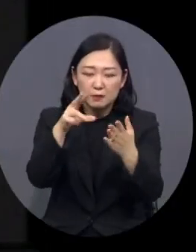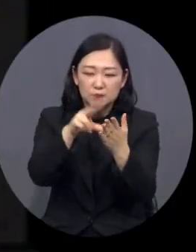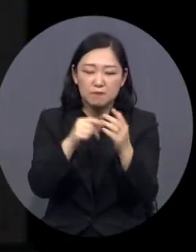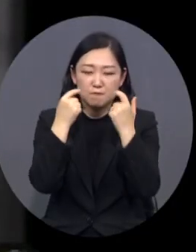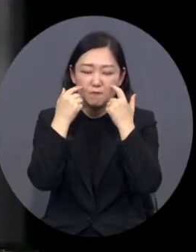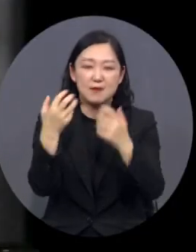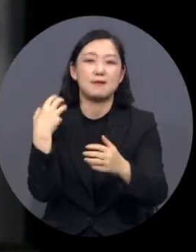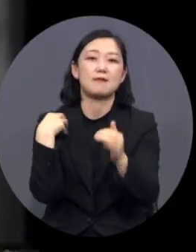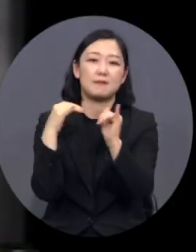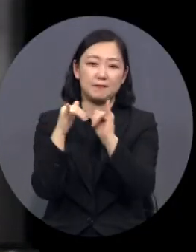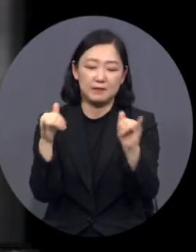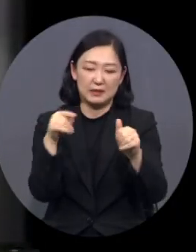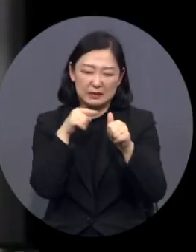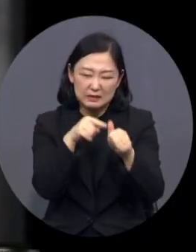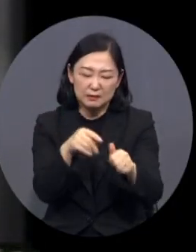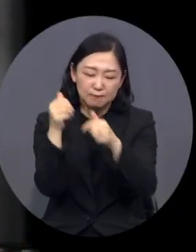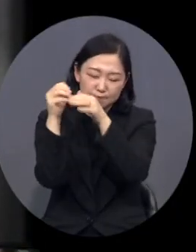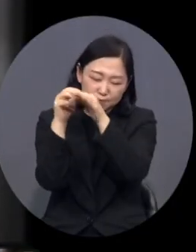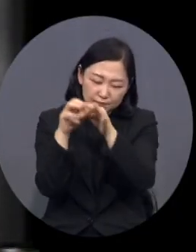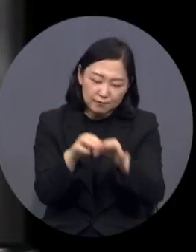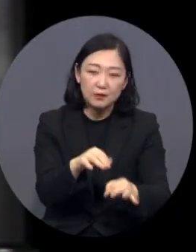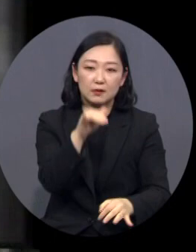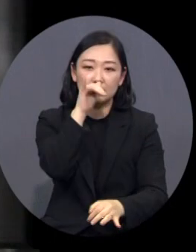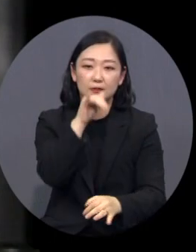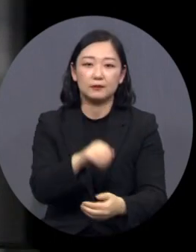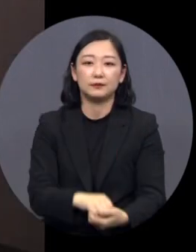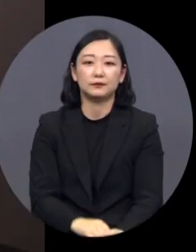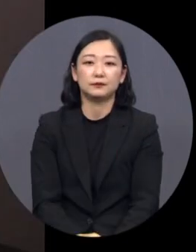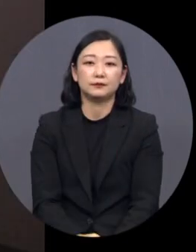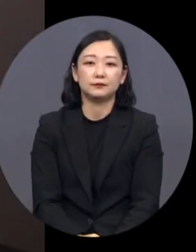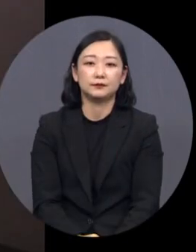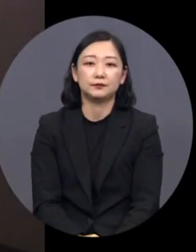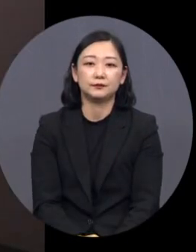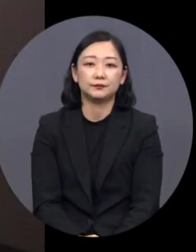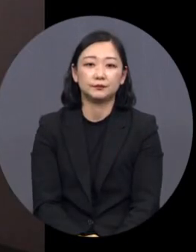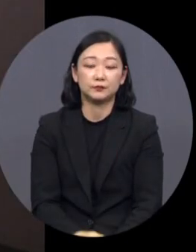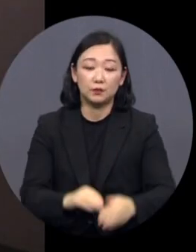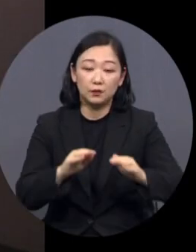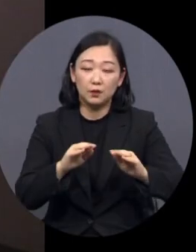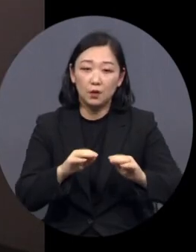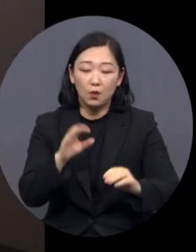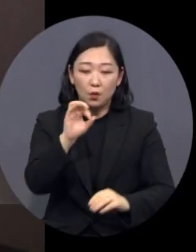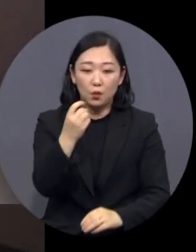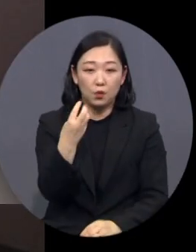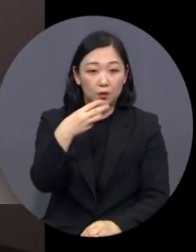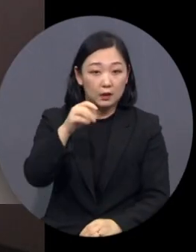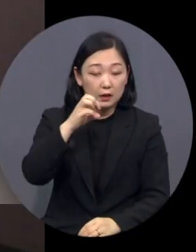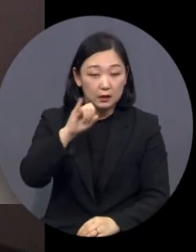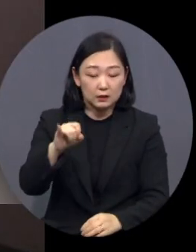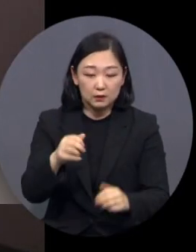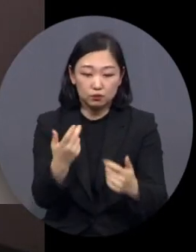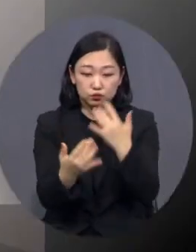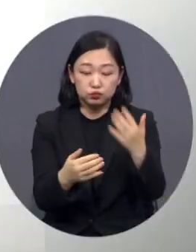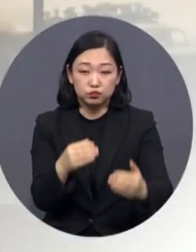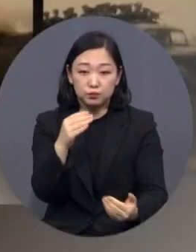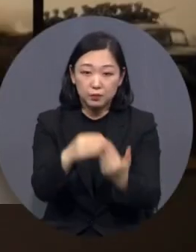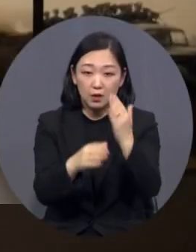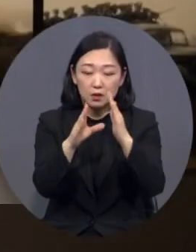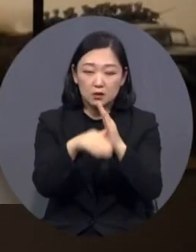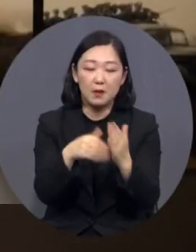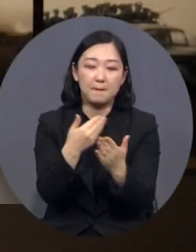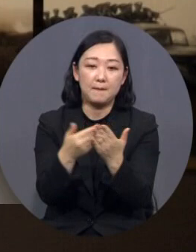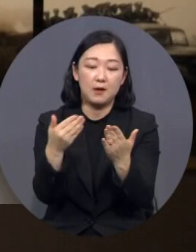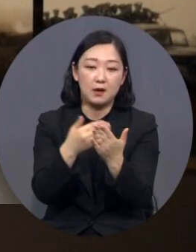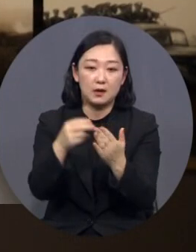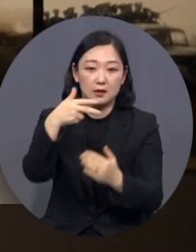명백한 책임자라는 지적이 끊임없이 제기되었습니다 오라리 방화 사건에서 경찰의 책임을 화